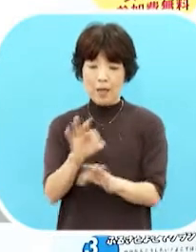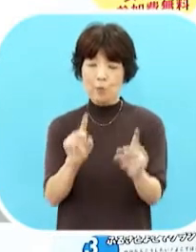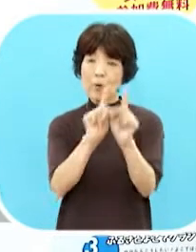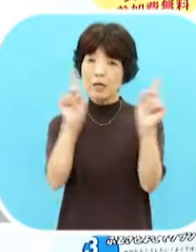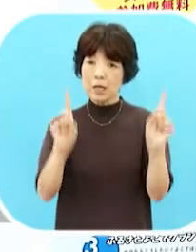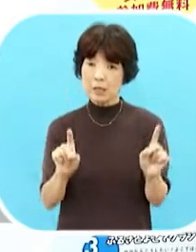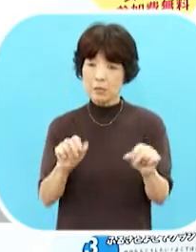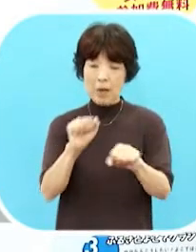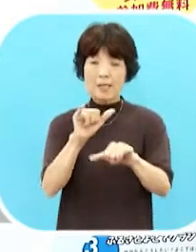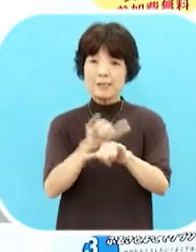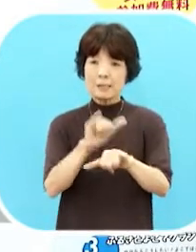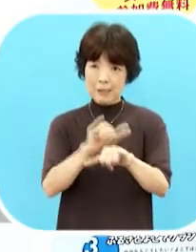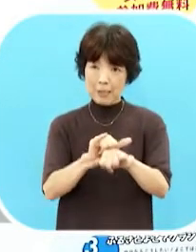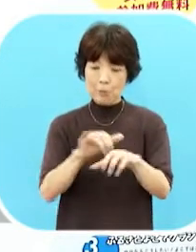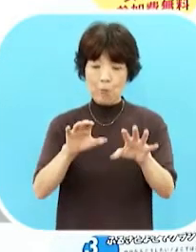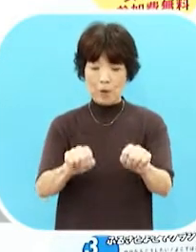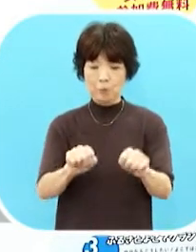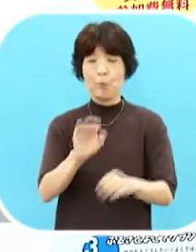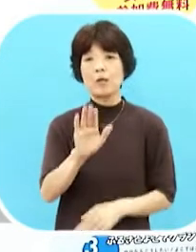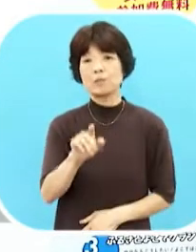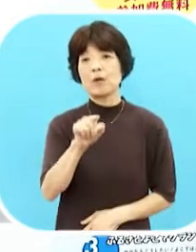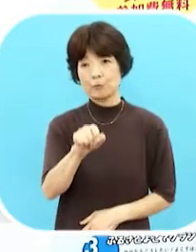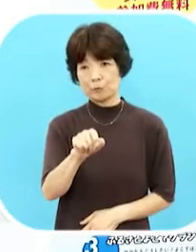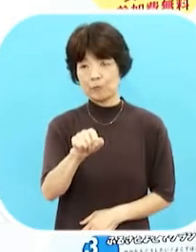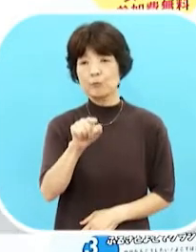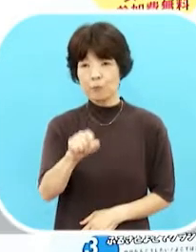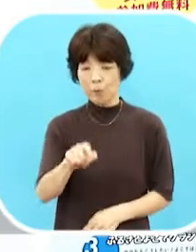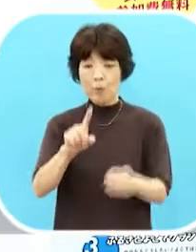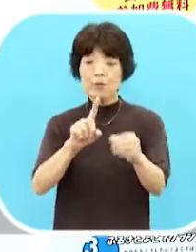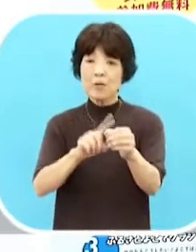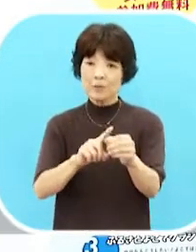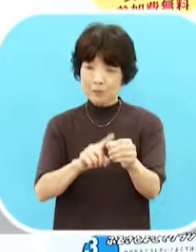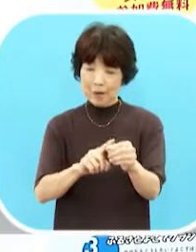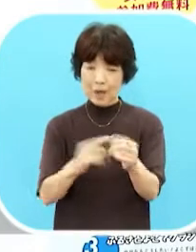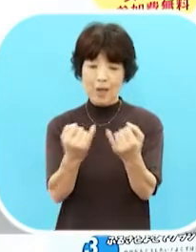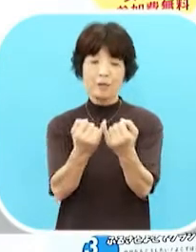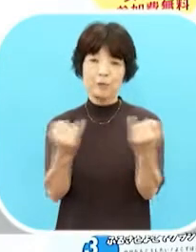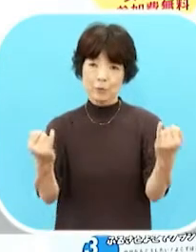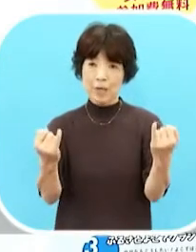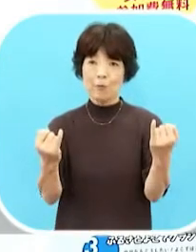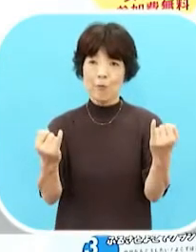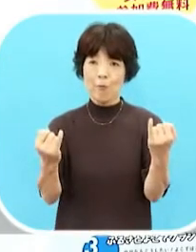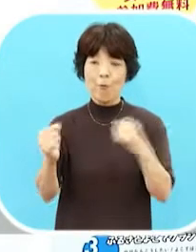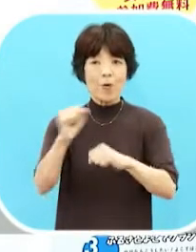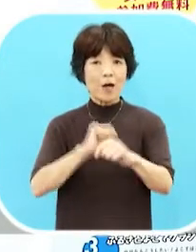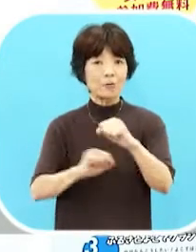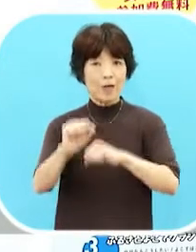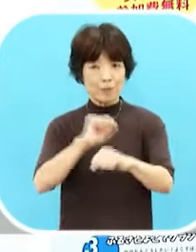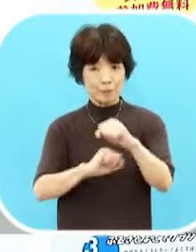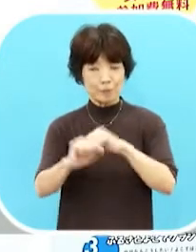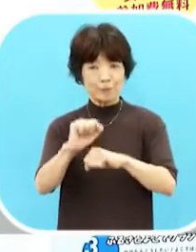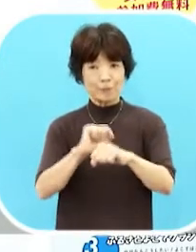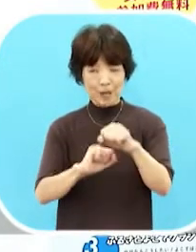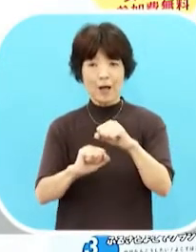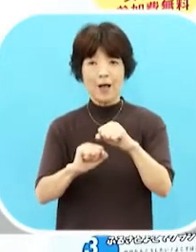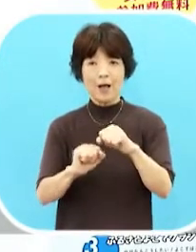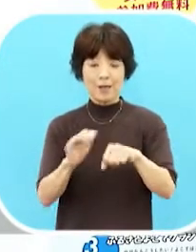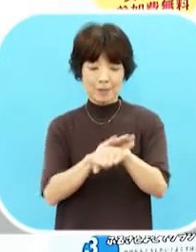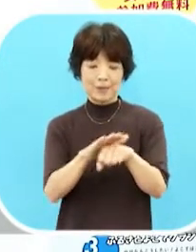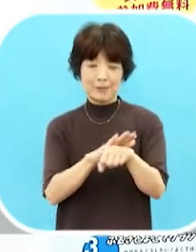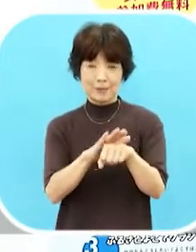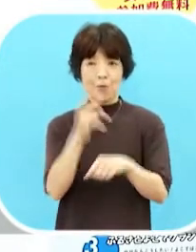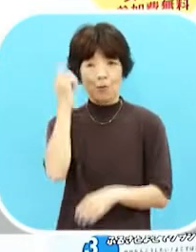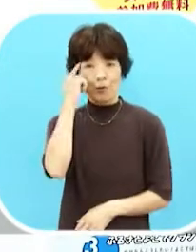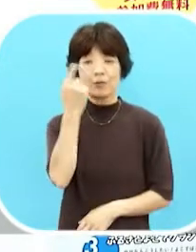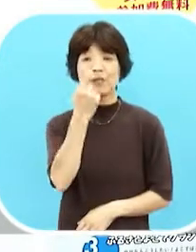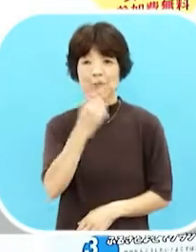は人材の確保でございます。その確保するためには女性の活躍が大事